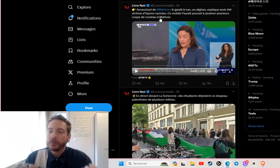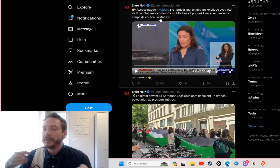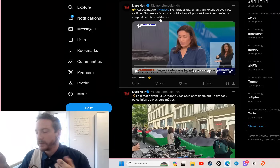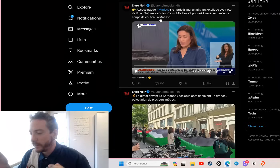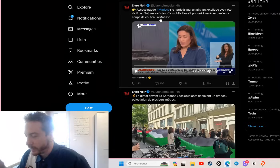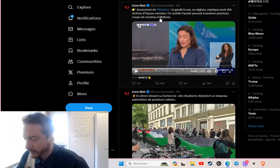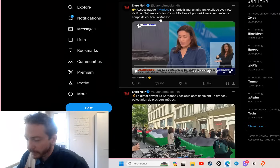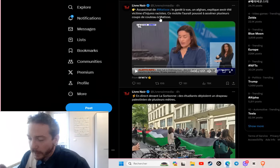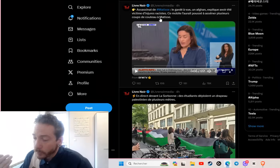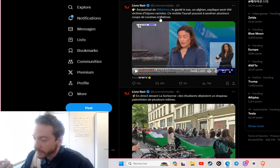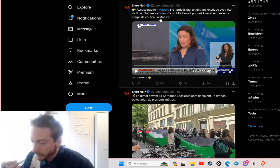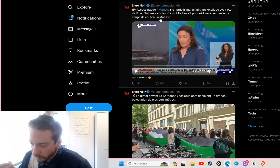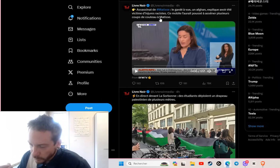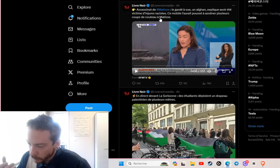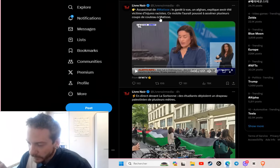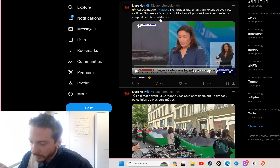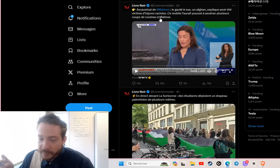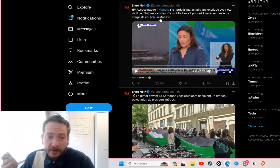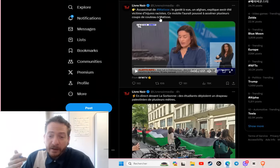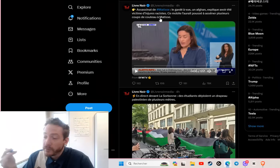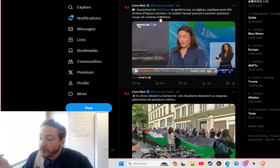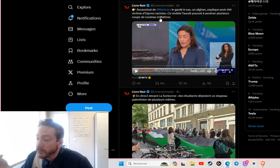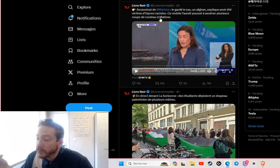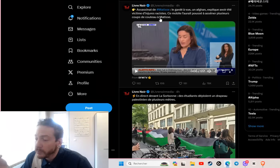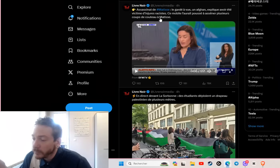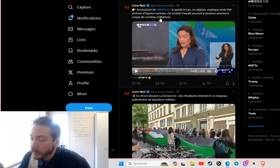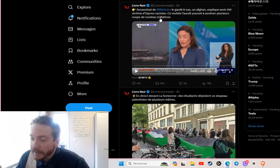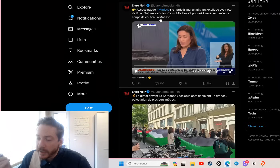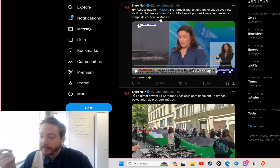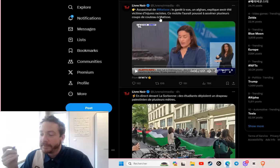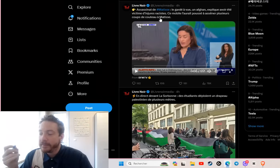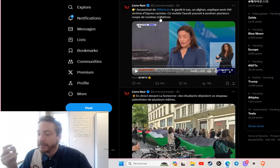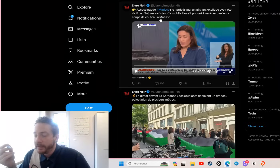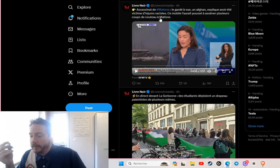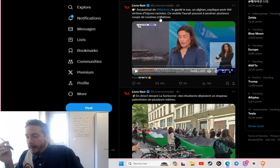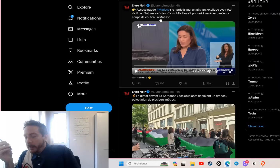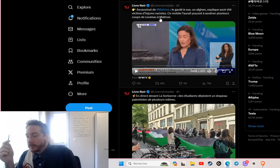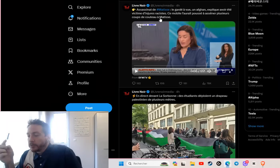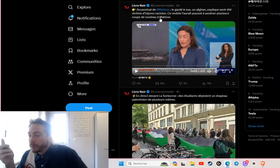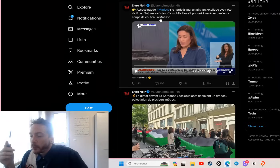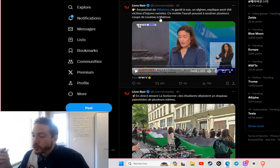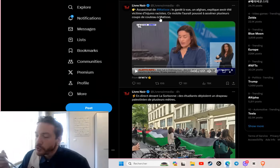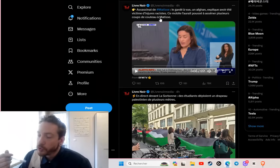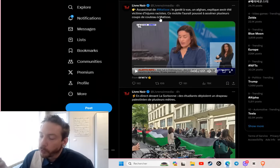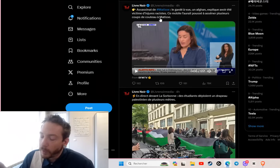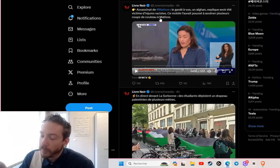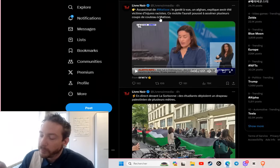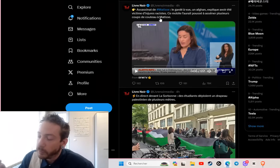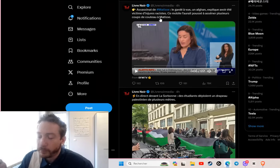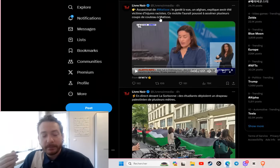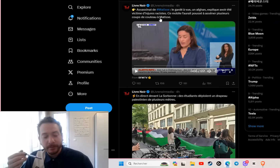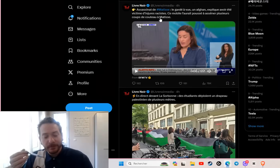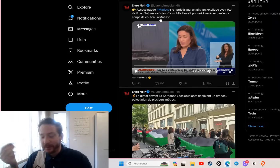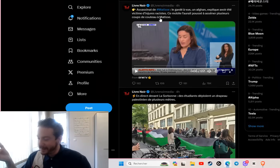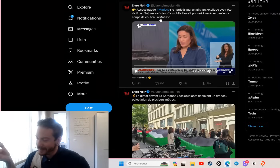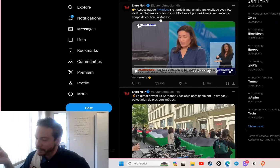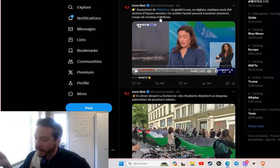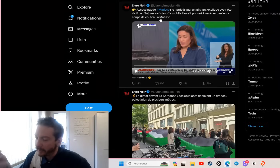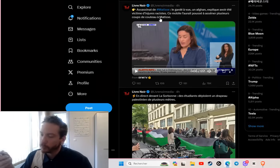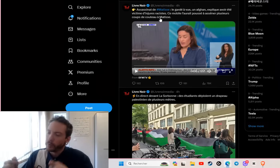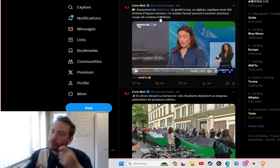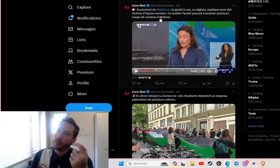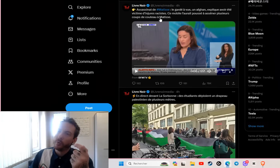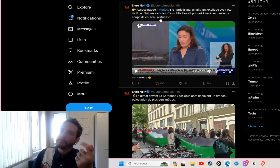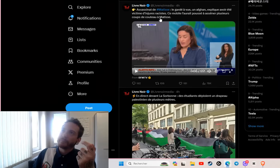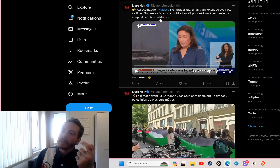oui, mais t'en sais rien, etc. On le sait, on le sait. C'est un Afghan, il a déjà été devant le juge 2-3 fois pour les mêmes faits similaires.